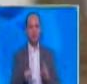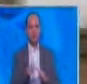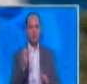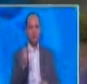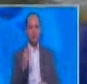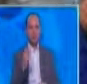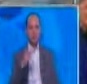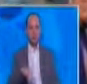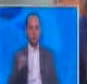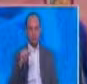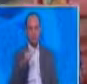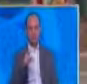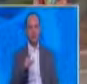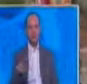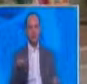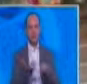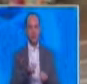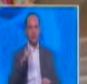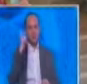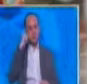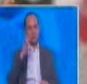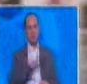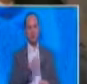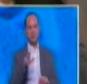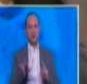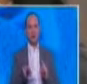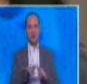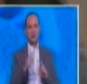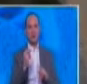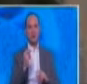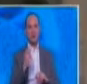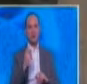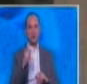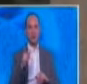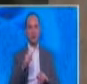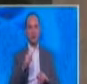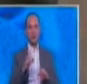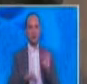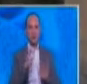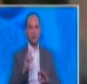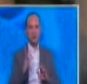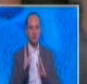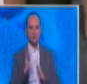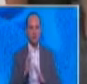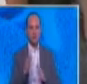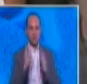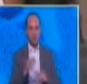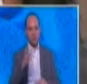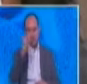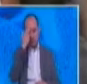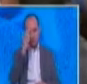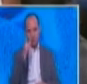merkezleriyle eş bir tutum sergiliyoruz. Kanser tedavisi aktif olarak devam etmesi gereken